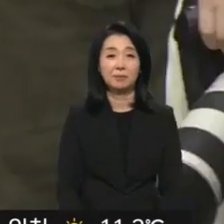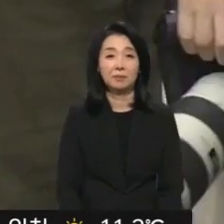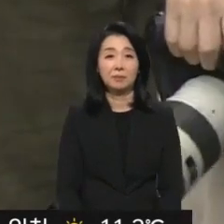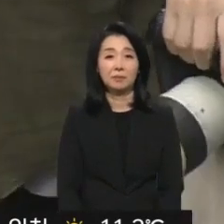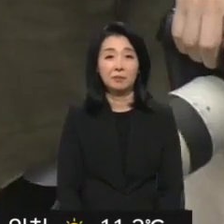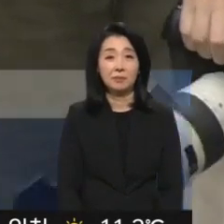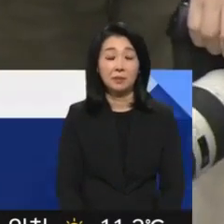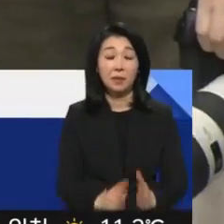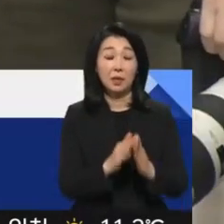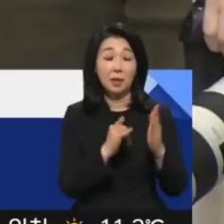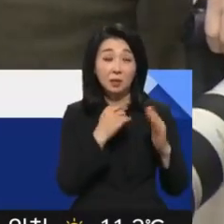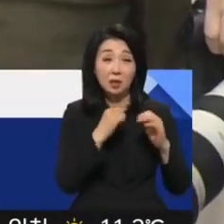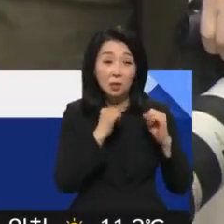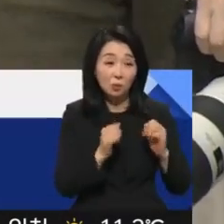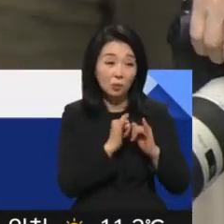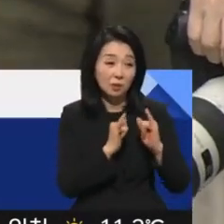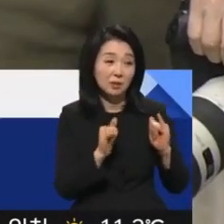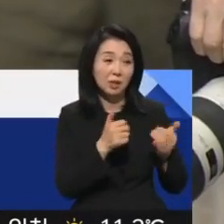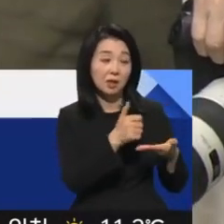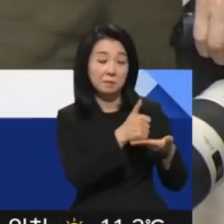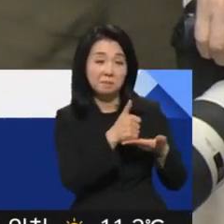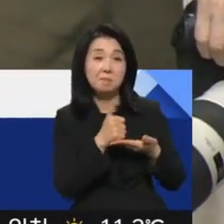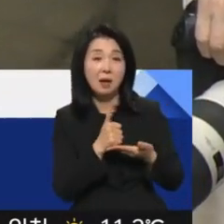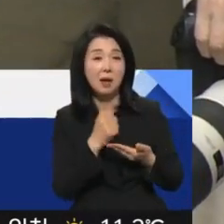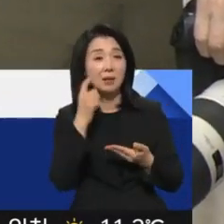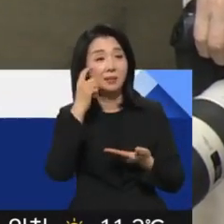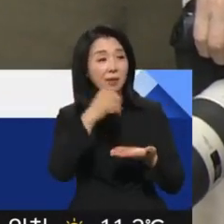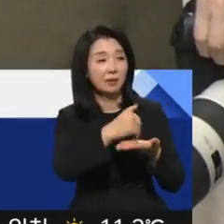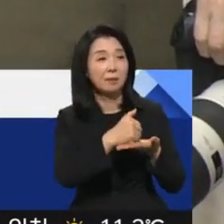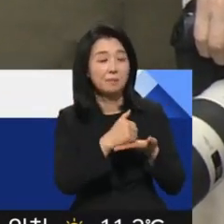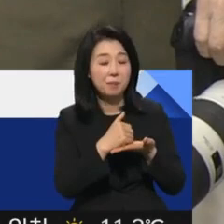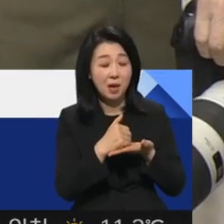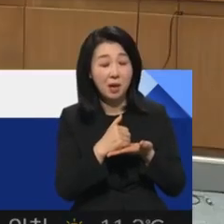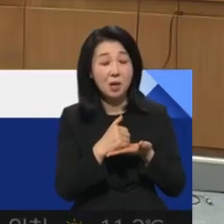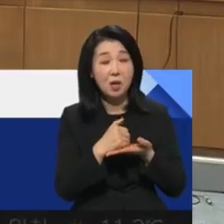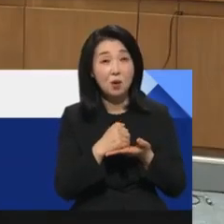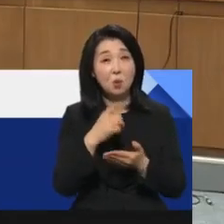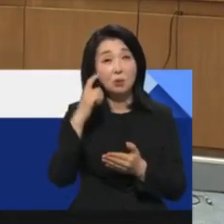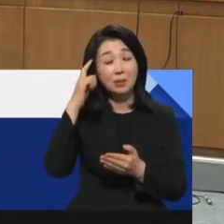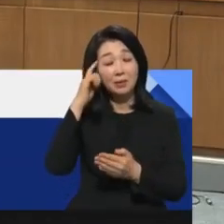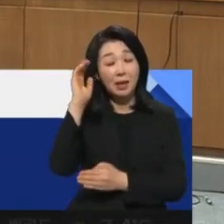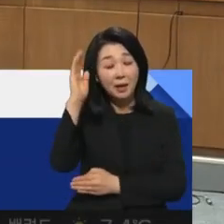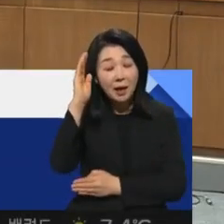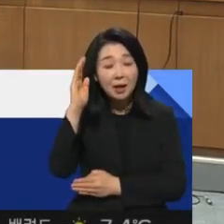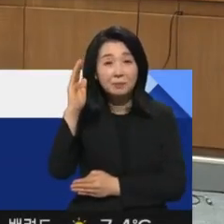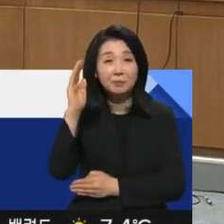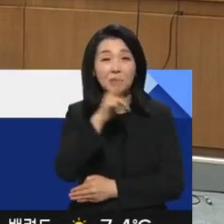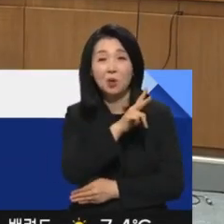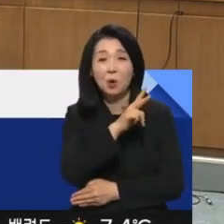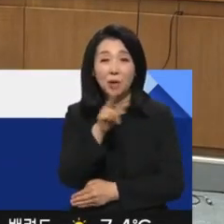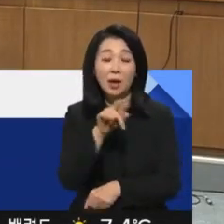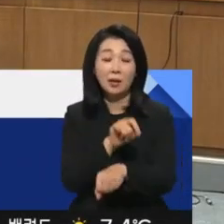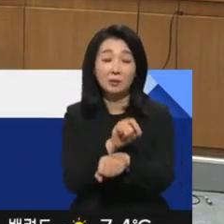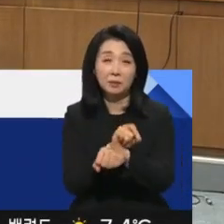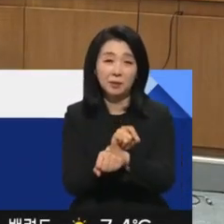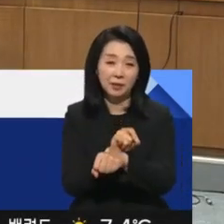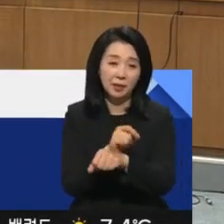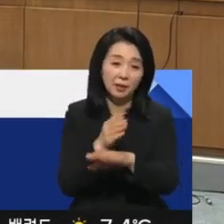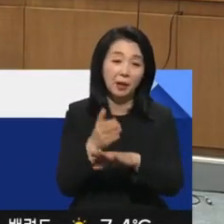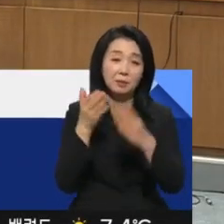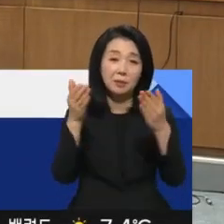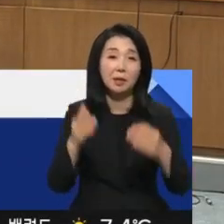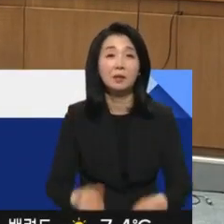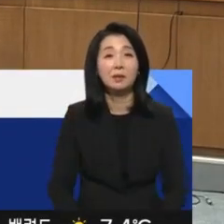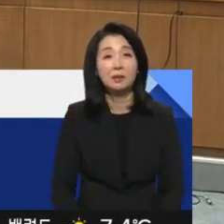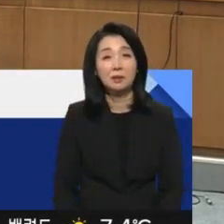유가족과 생존자 분들을 모시고 의견을들을 수 있게 의사 일정을 합의해주신 여야 간사님들께 깊은 감사를 드리고 어려운